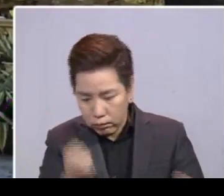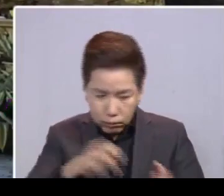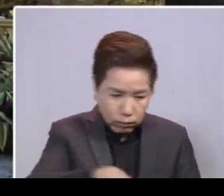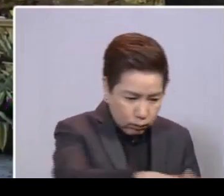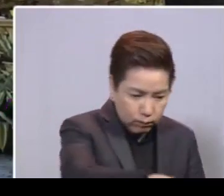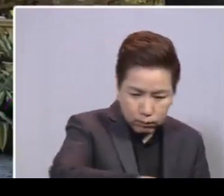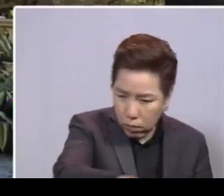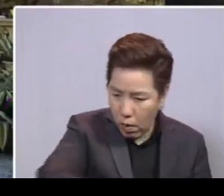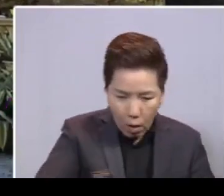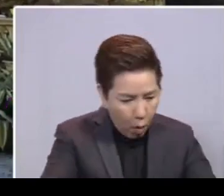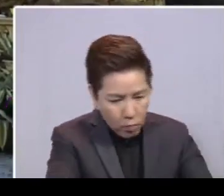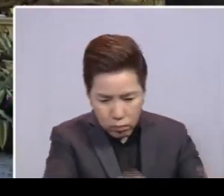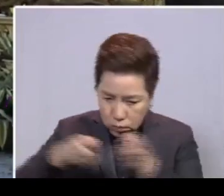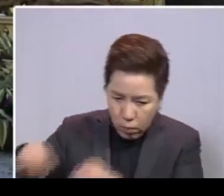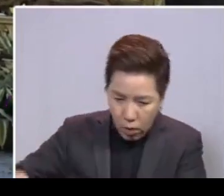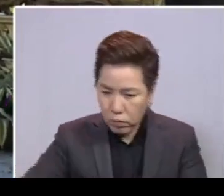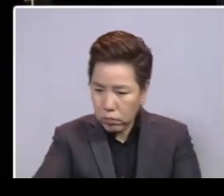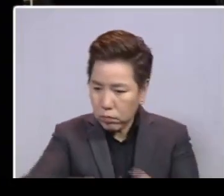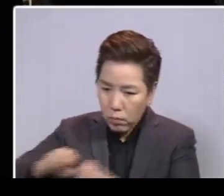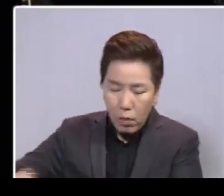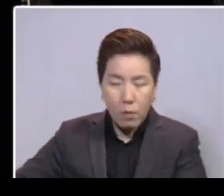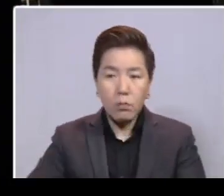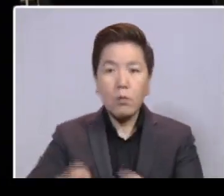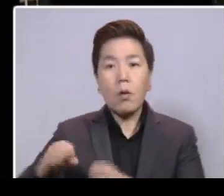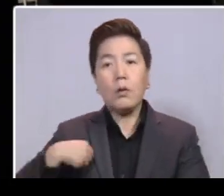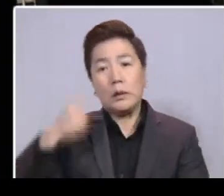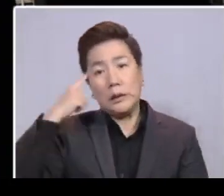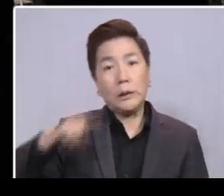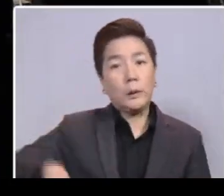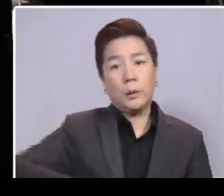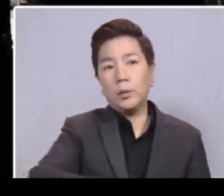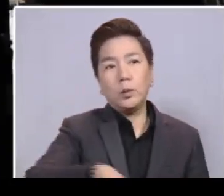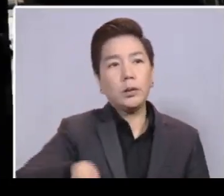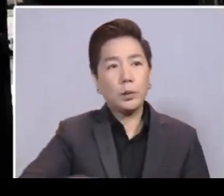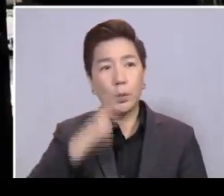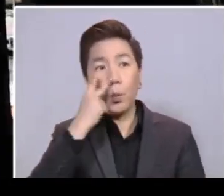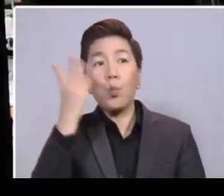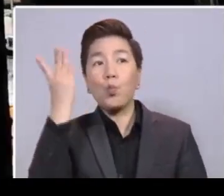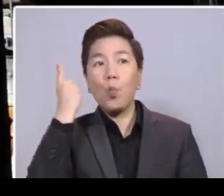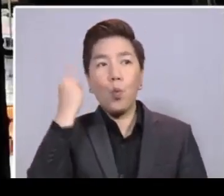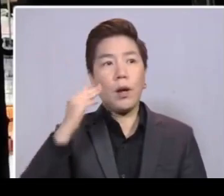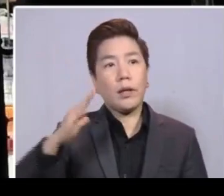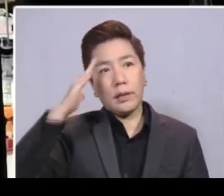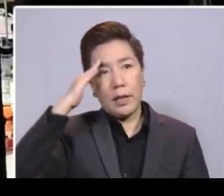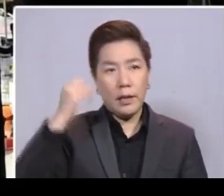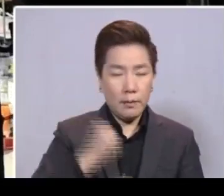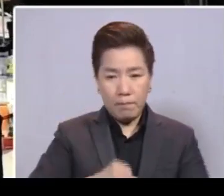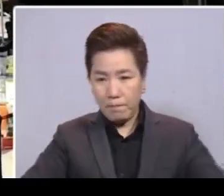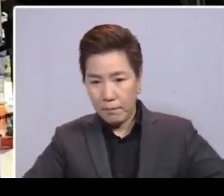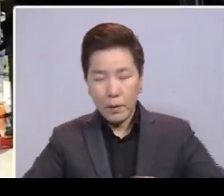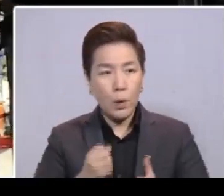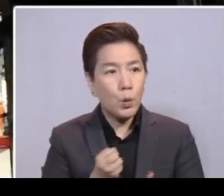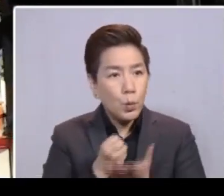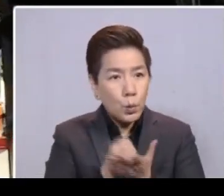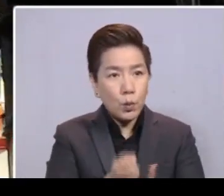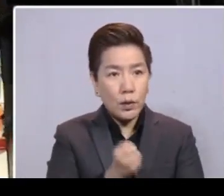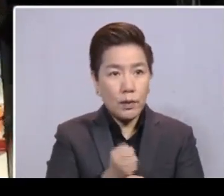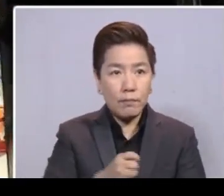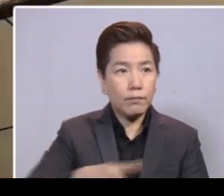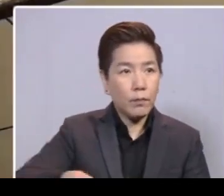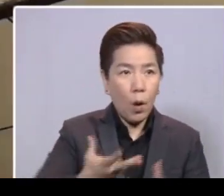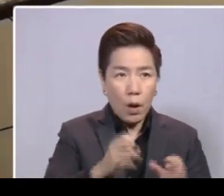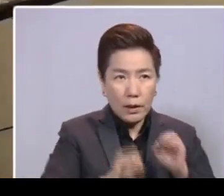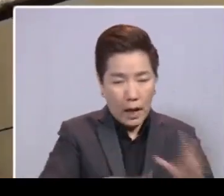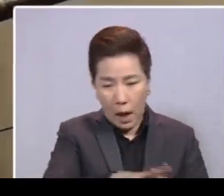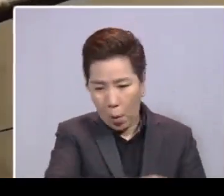กวาดซากวัสดุที่ตกเกลื่อนพื้นนะครับซึ่งก็คาดว่านี่นี่เป็นภาพเมื่อวานนะฮะนี่เจ้าหน้าที่นะฮะก็มาช่วยกันเก็บกวาด